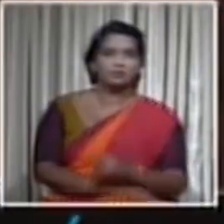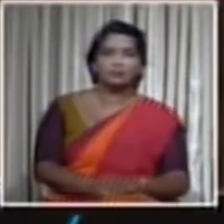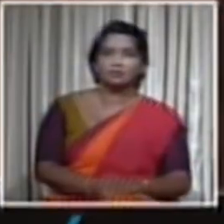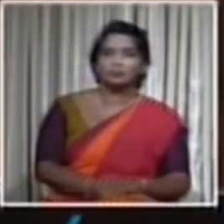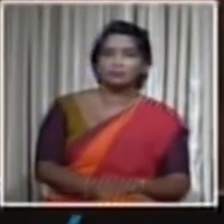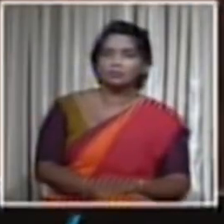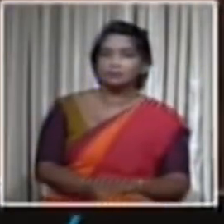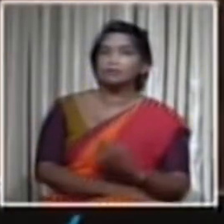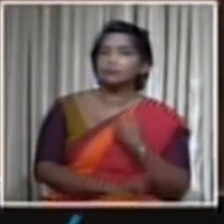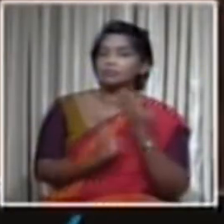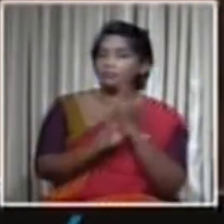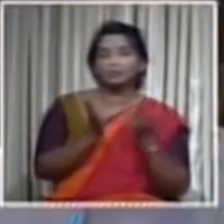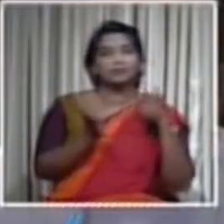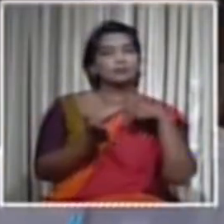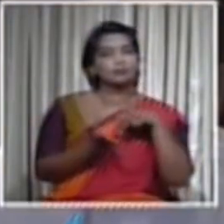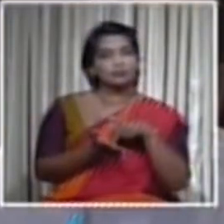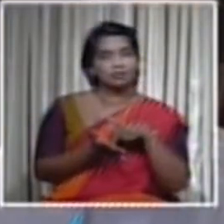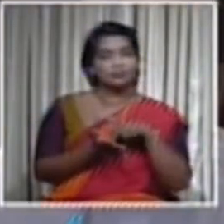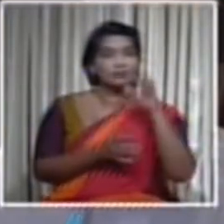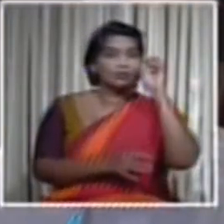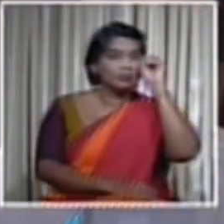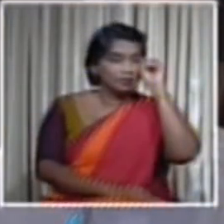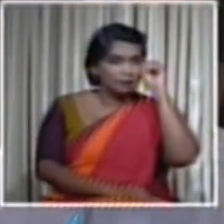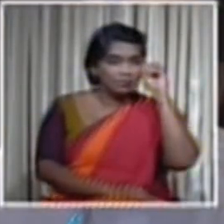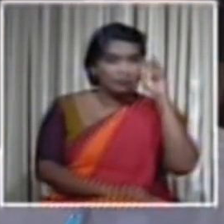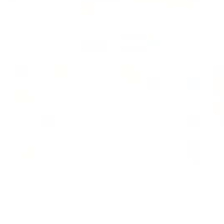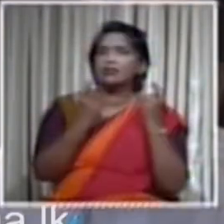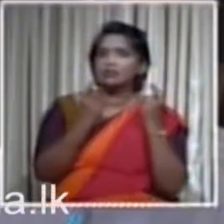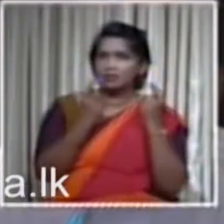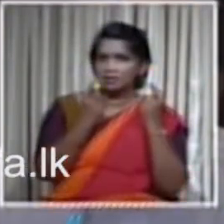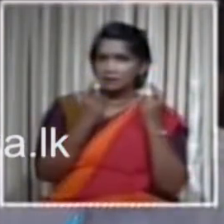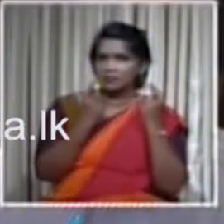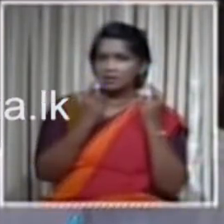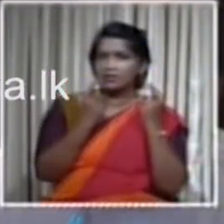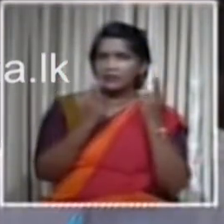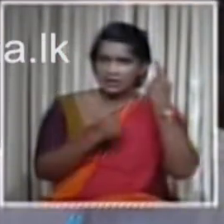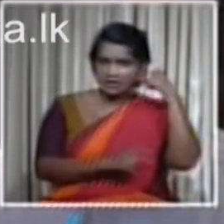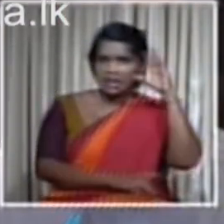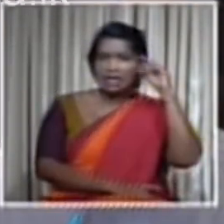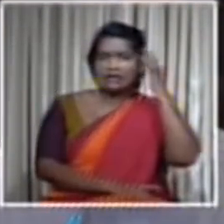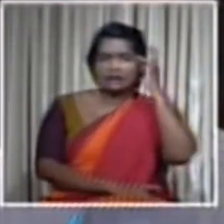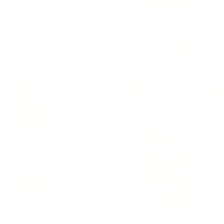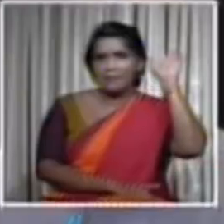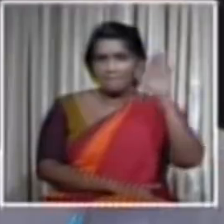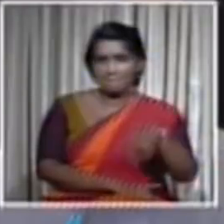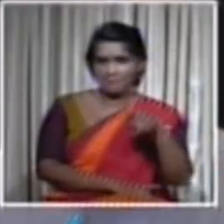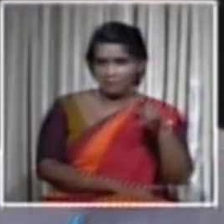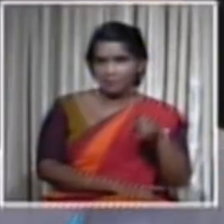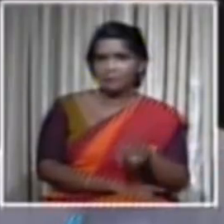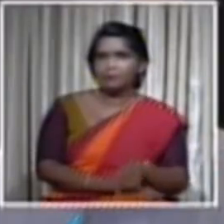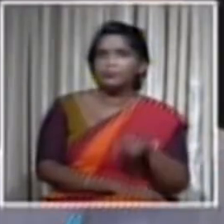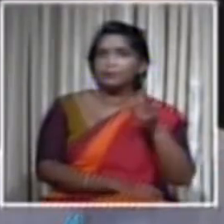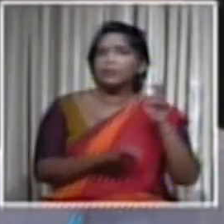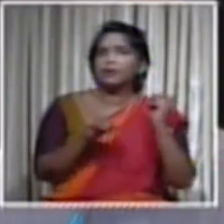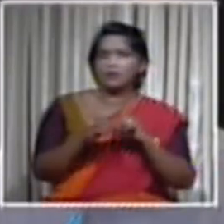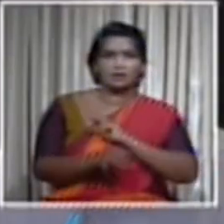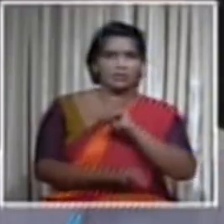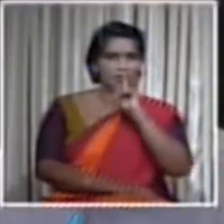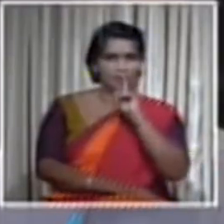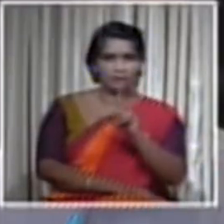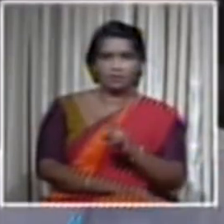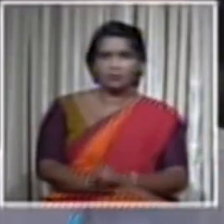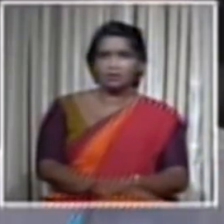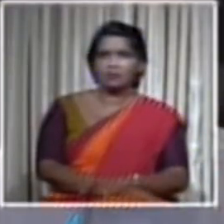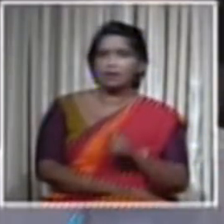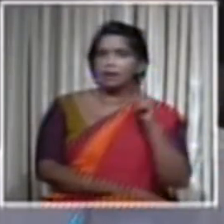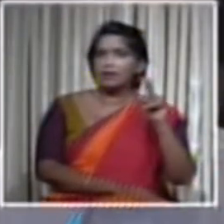දකින්නවා අපේ හිටපු ඇමතුමන් උදේපාන්දර හදිස්සියෙම ඊයරා හීනයක් දැකලාද කොහෙද ඇවිල්ලා මෙතන ප්‍රශ්න වගේක් මතු කළා ඉතින්